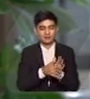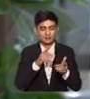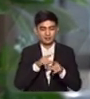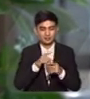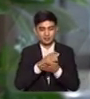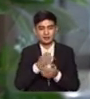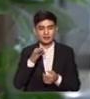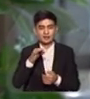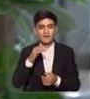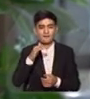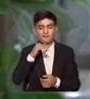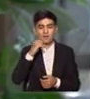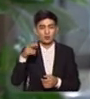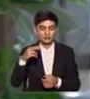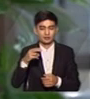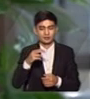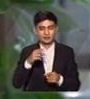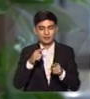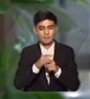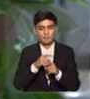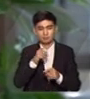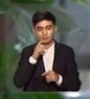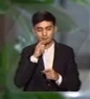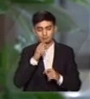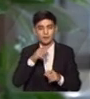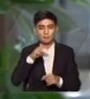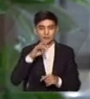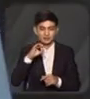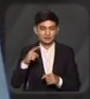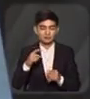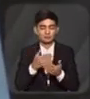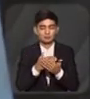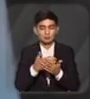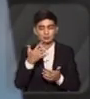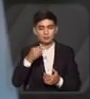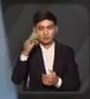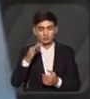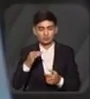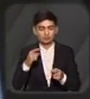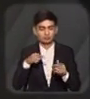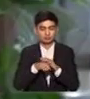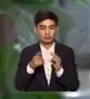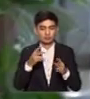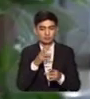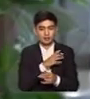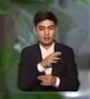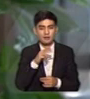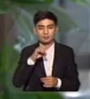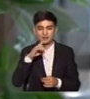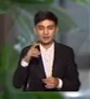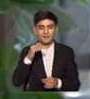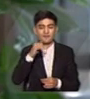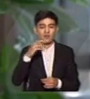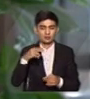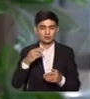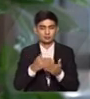фонд. По закону призовой фонд не должен быть менее 50%. Призовой фонд составляет